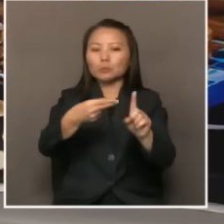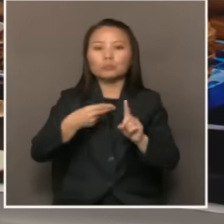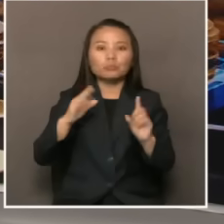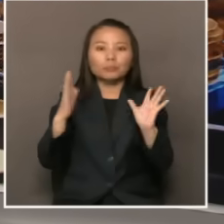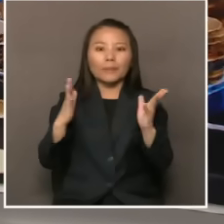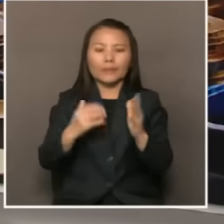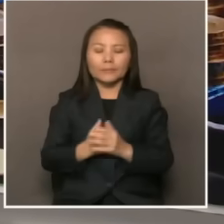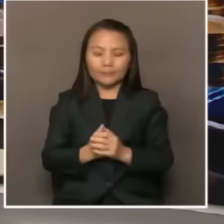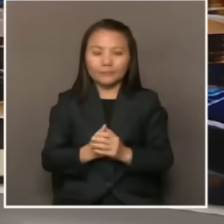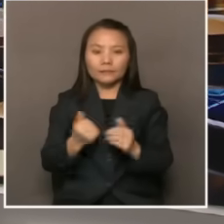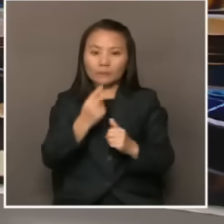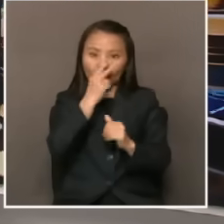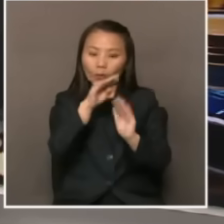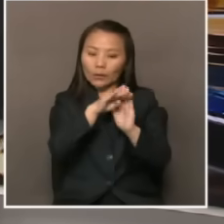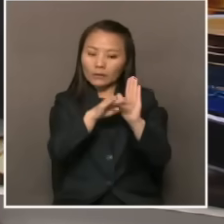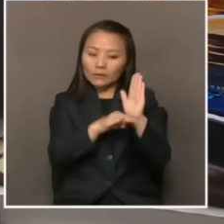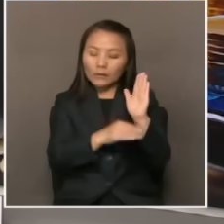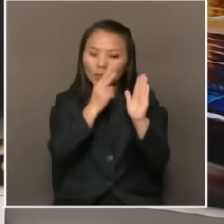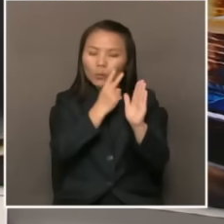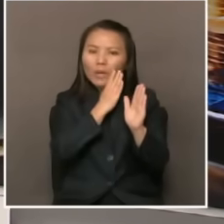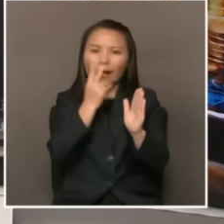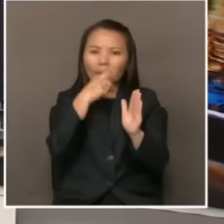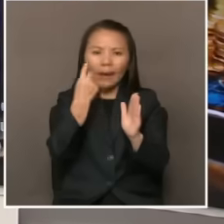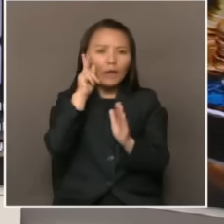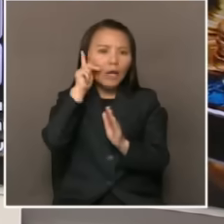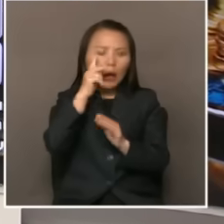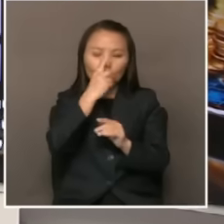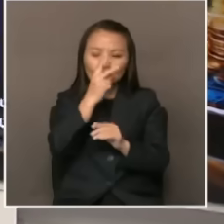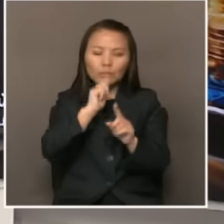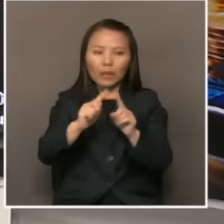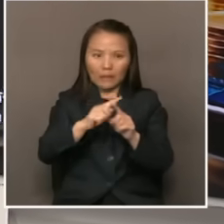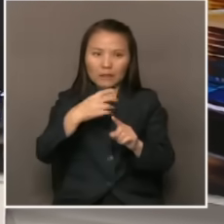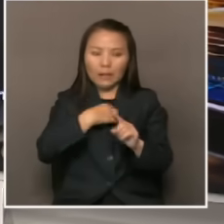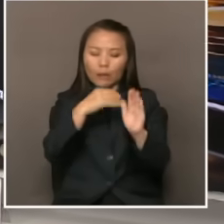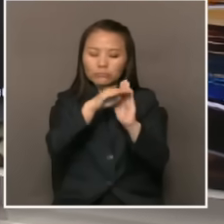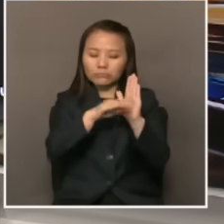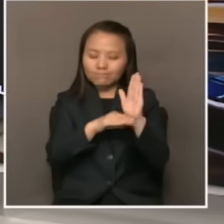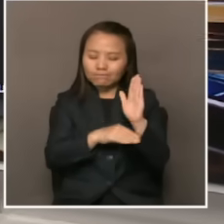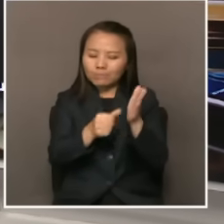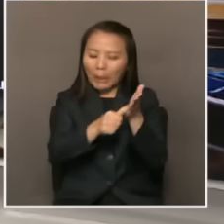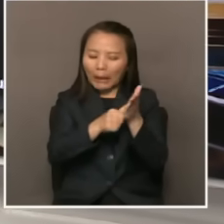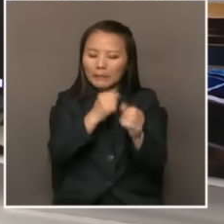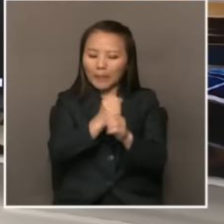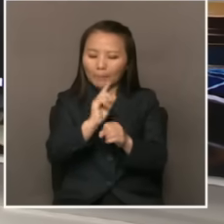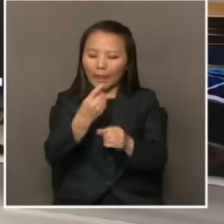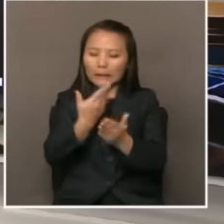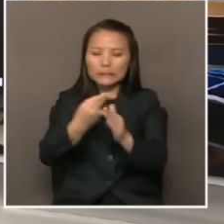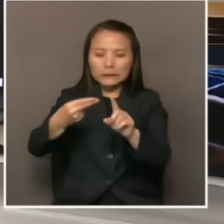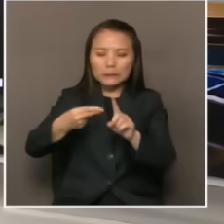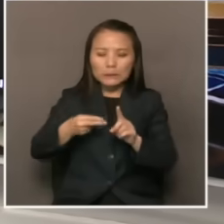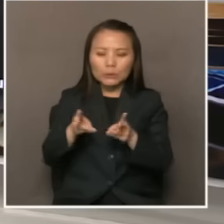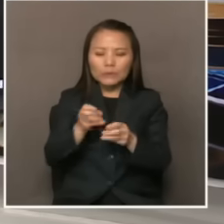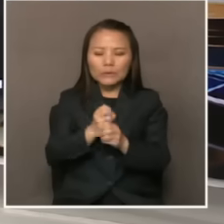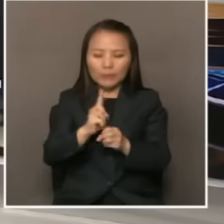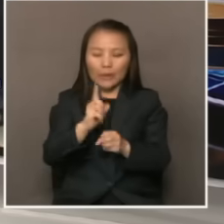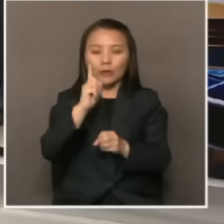นี้มาดูขั้นตอนค่ะถ้าเกิดใครที่ดูข่าวอยู่แล้วอ่ะจะต้องการทำข้อมูลให้สมบูรณ์จะได้รับเงินต้องทำยังไงนะคะก็ต้องไปขอ